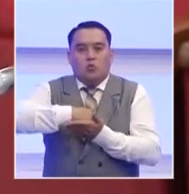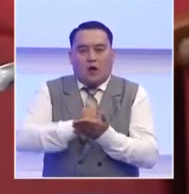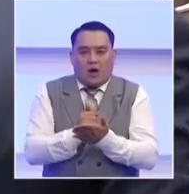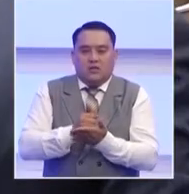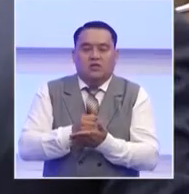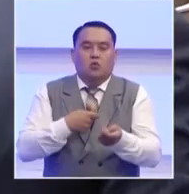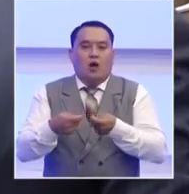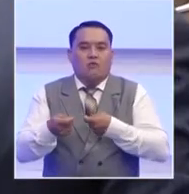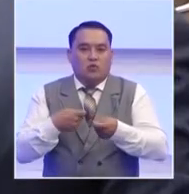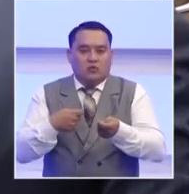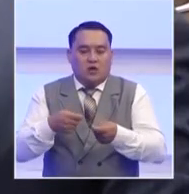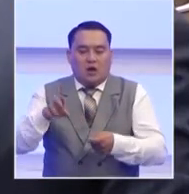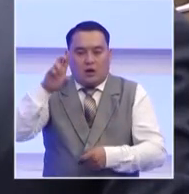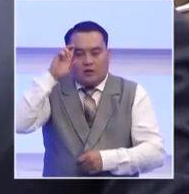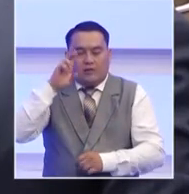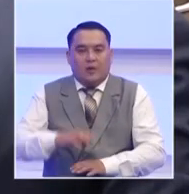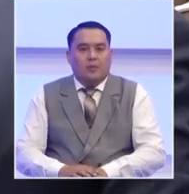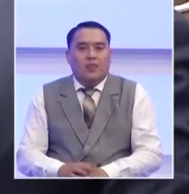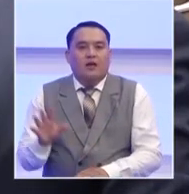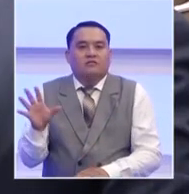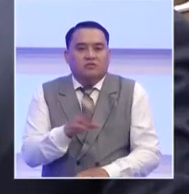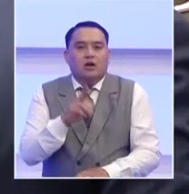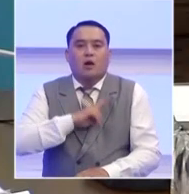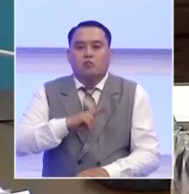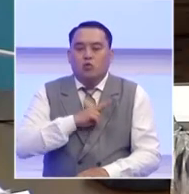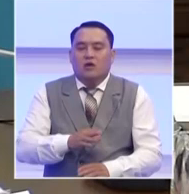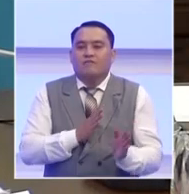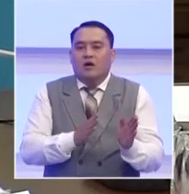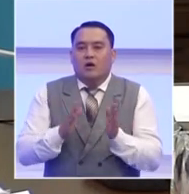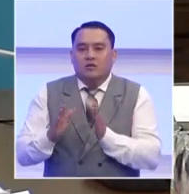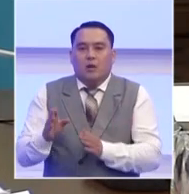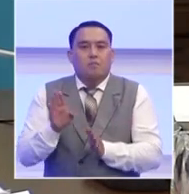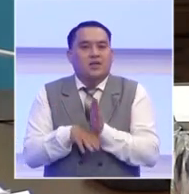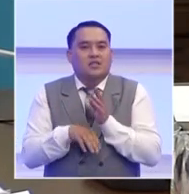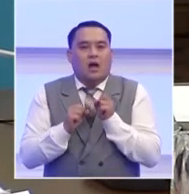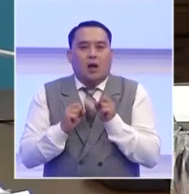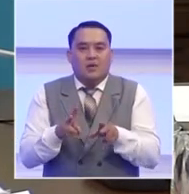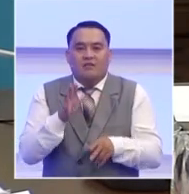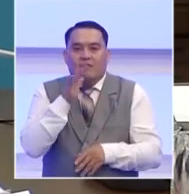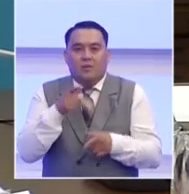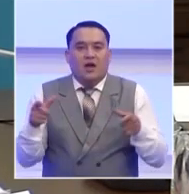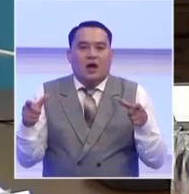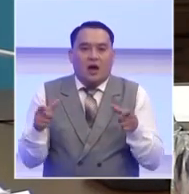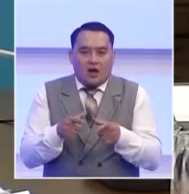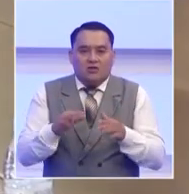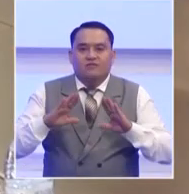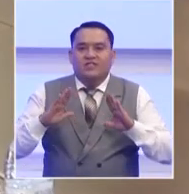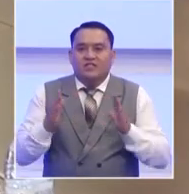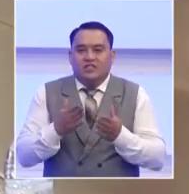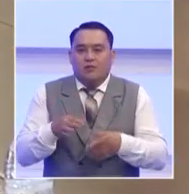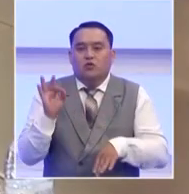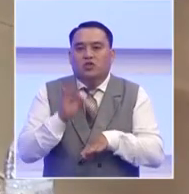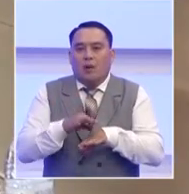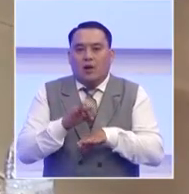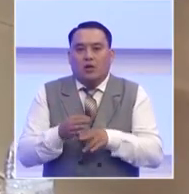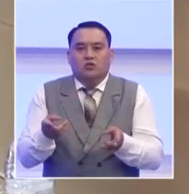правительства. Как отметил аким области, вся работа в регионе должна проводиться с соблюдением мер безопасности в период карантина, поскольку ситуация с